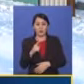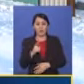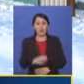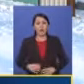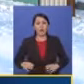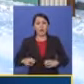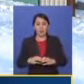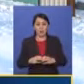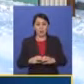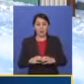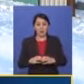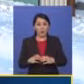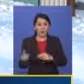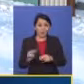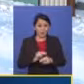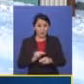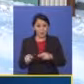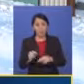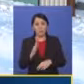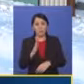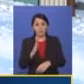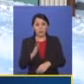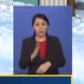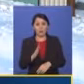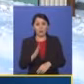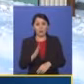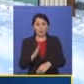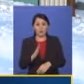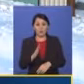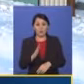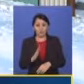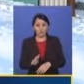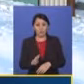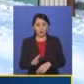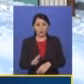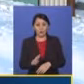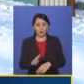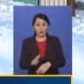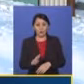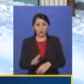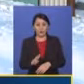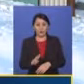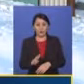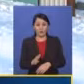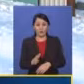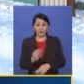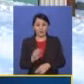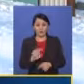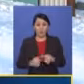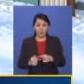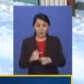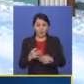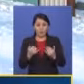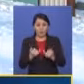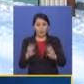өзі жөндіп, барлығын өзі қаражаты мен өзі жөндіп, соны барлығын келдіріп атыр. Бүгінгі